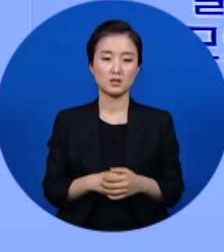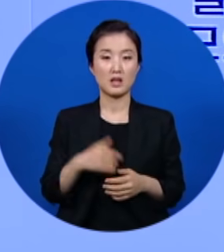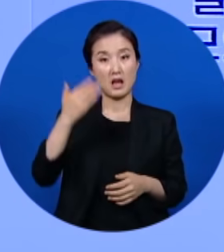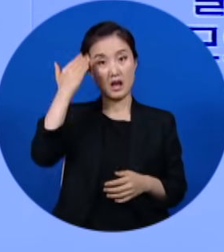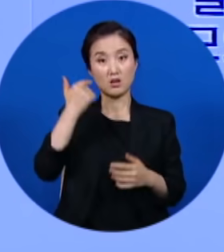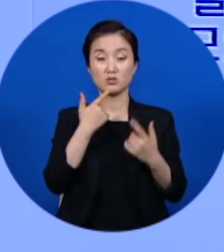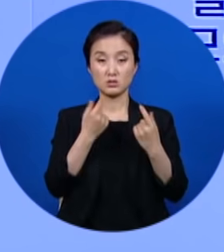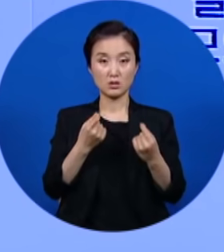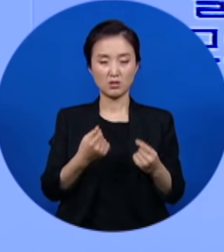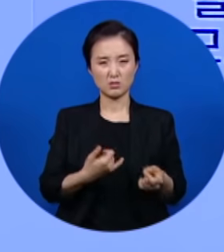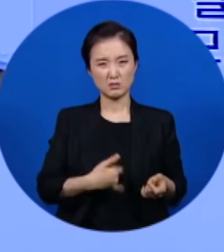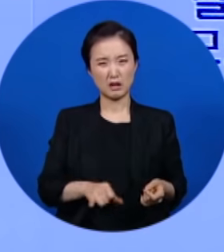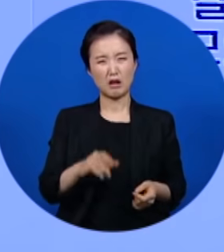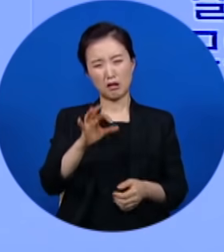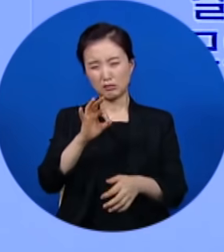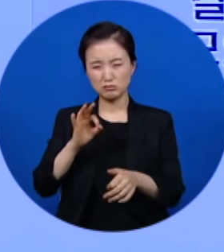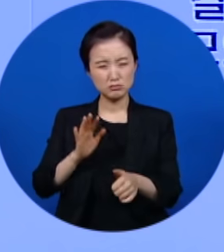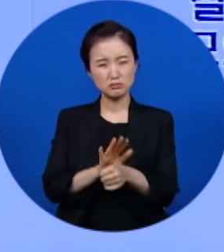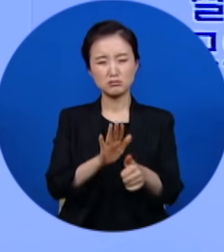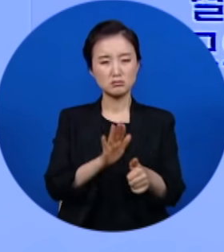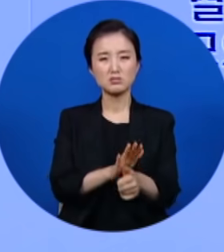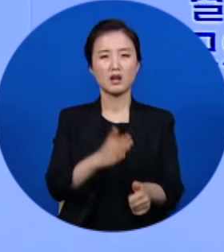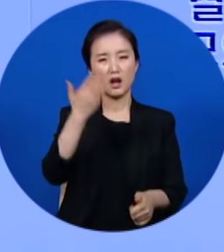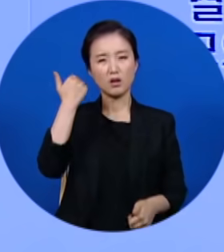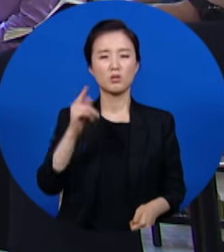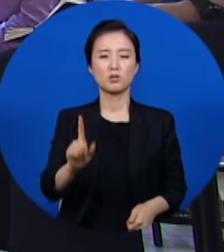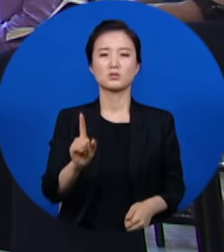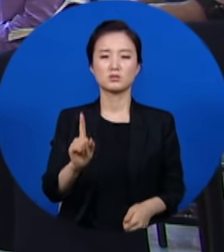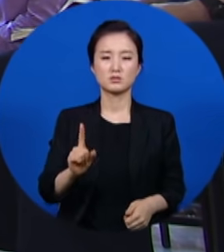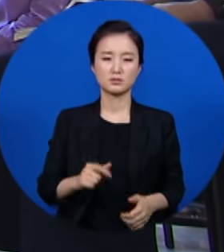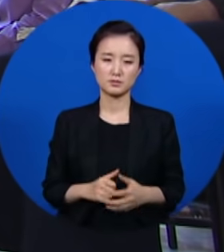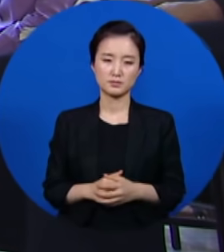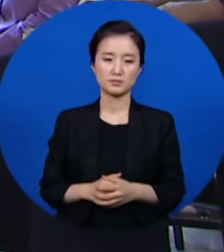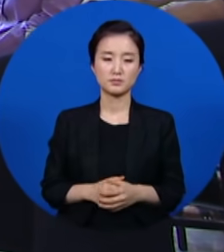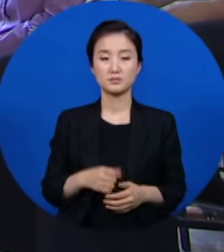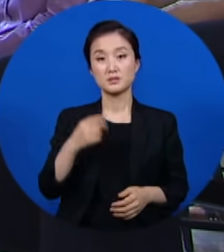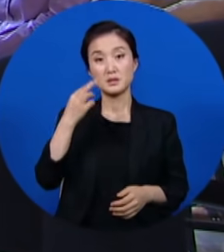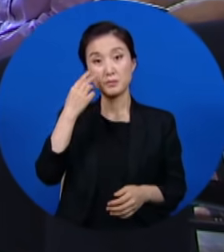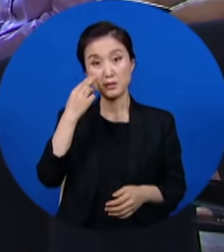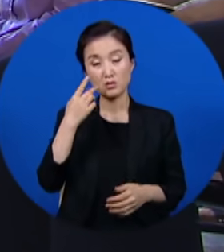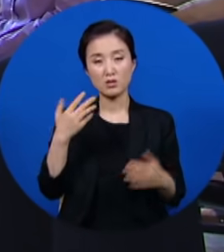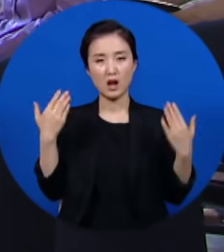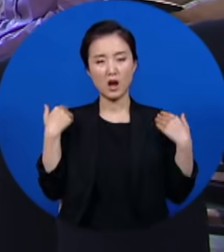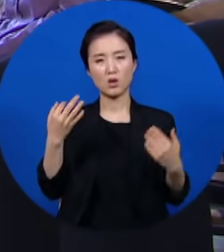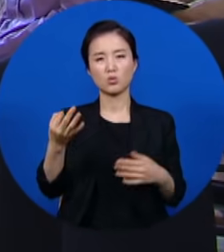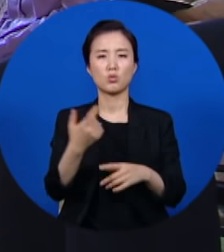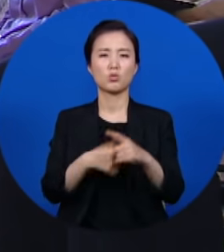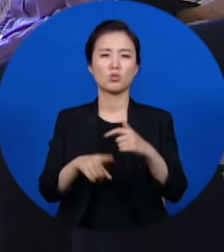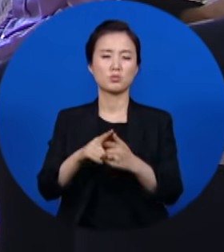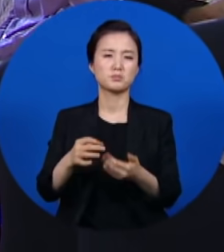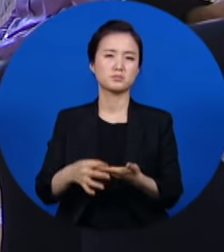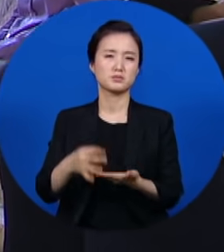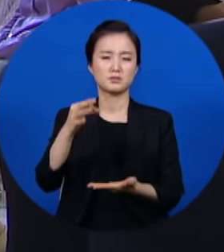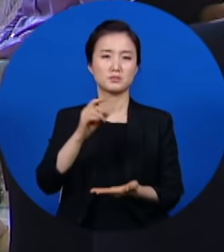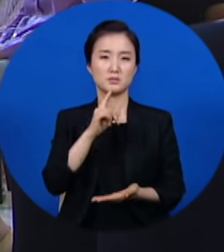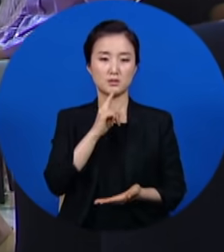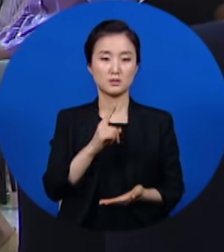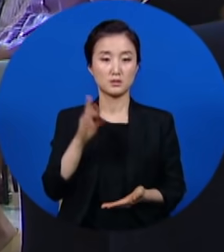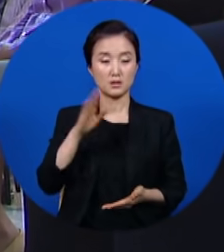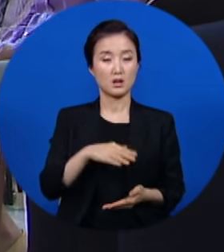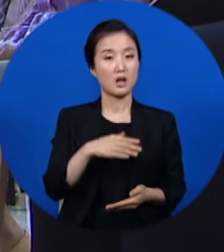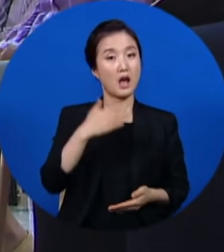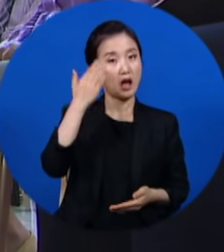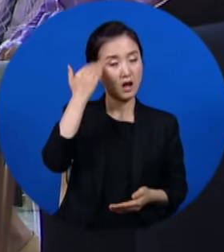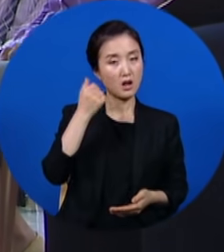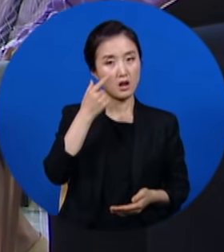퍼브 거나 나라가 없습니다 대학 등록금 비싸다고 난린데 미국 등록금이 훨씬 비싸답니다 근데 우리나라나 일본의